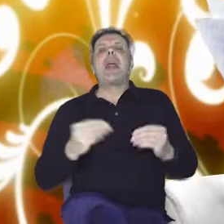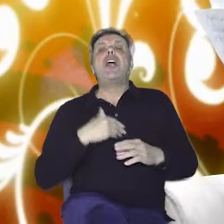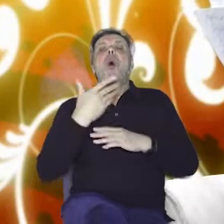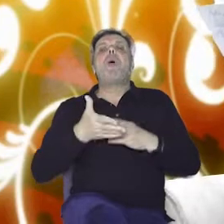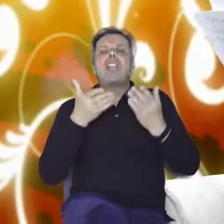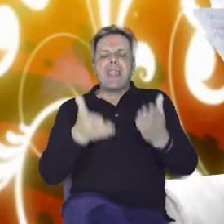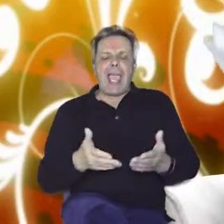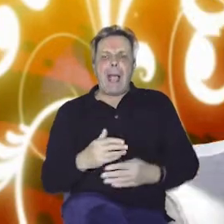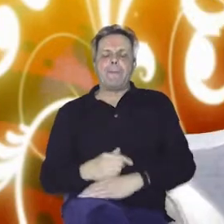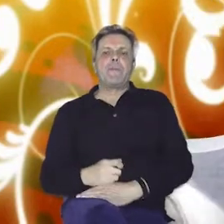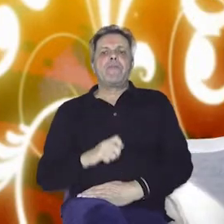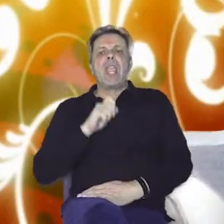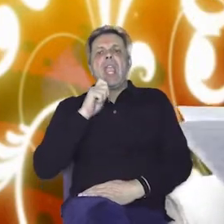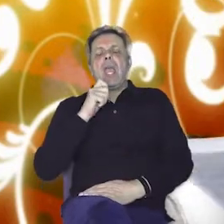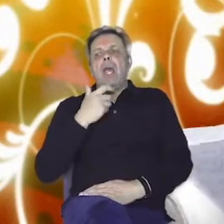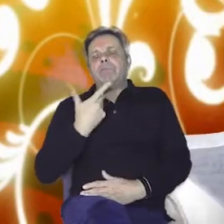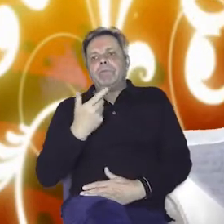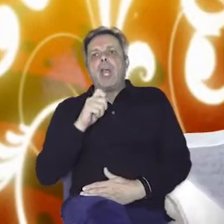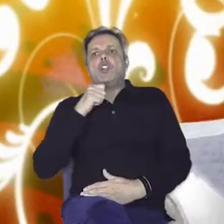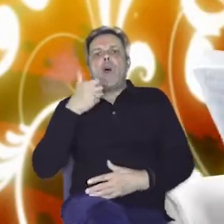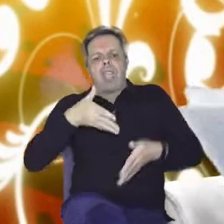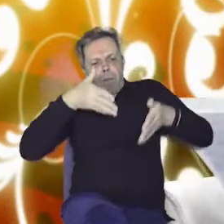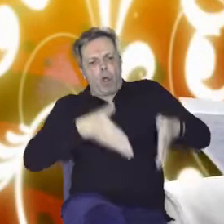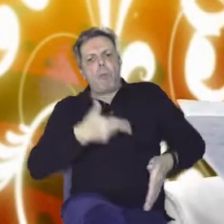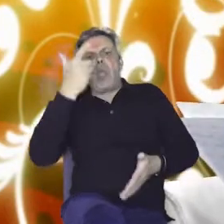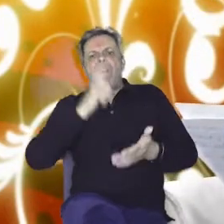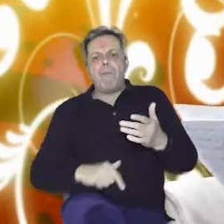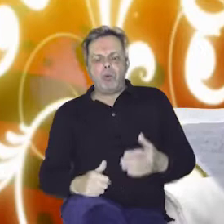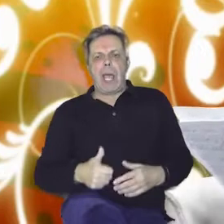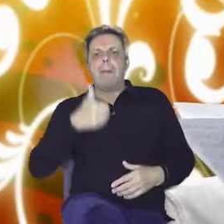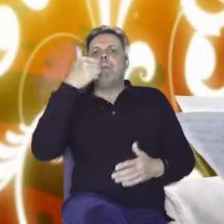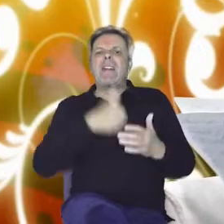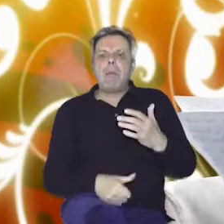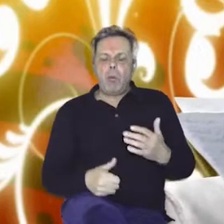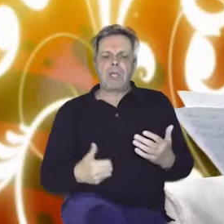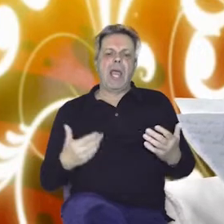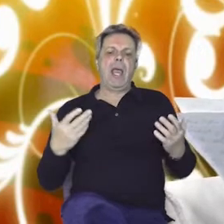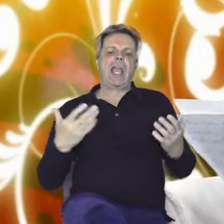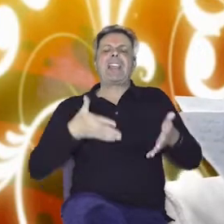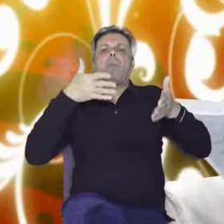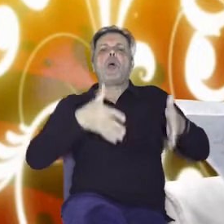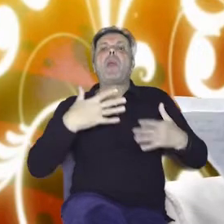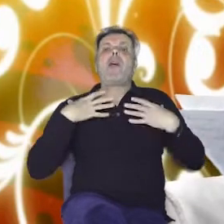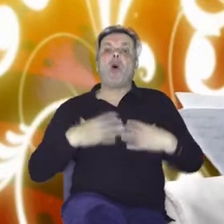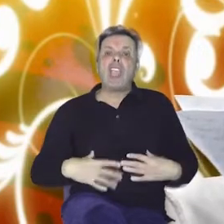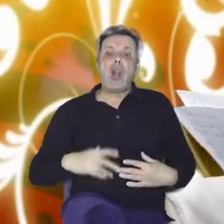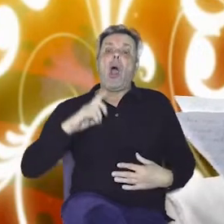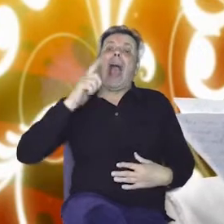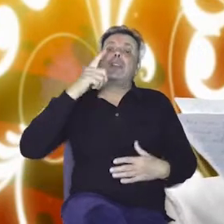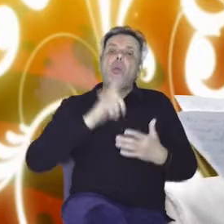kaže čovjeka pokopaju dva puta. Jednom pokopaju njegovo tijelo, a drugi put